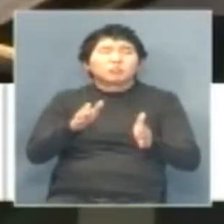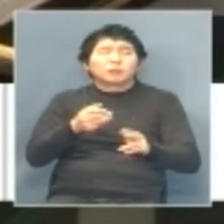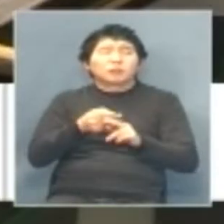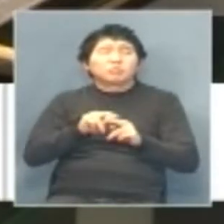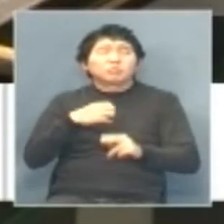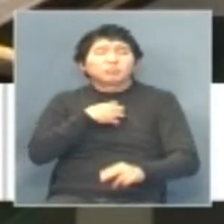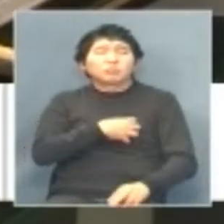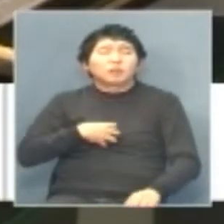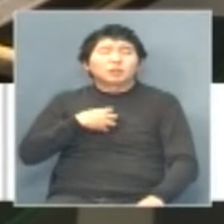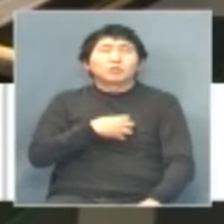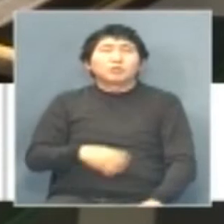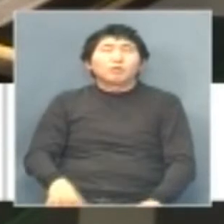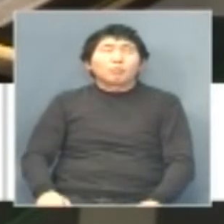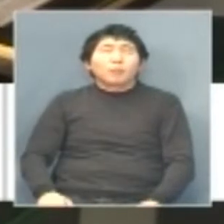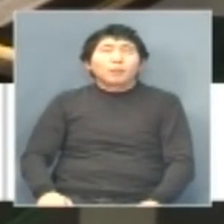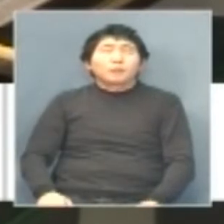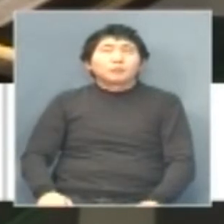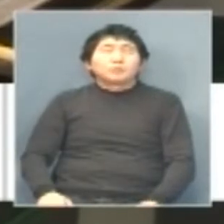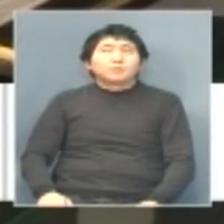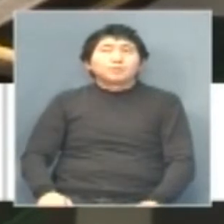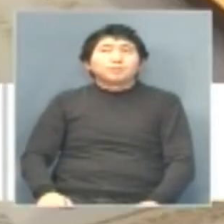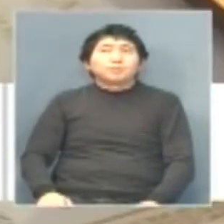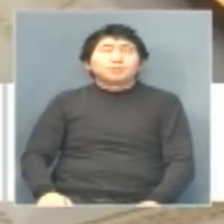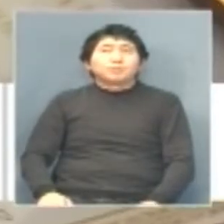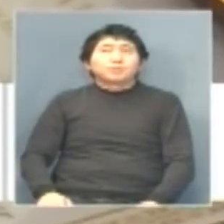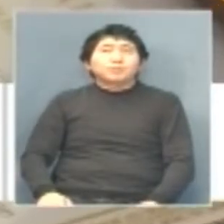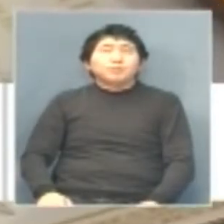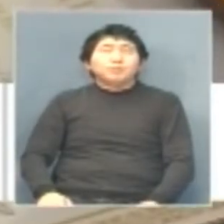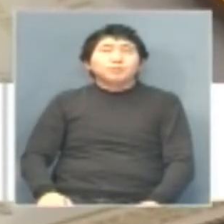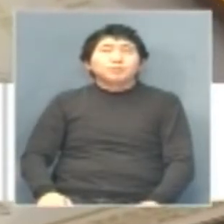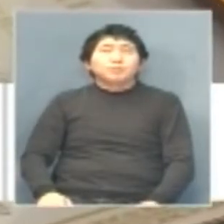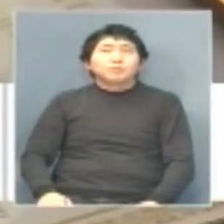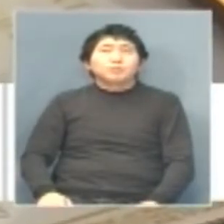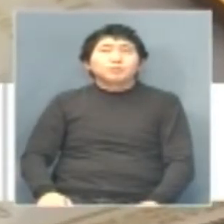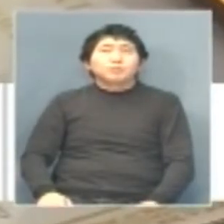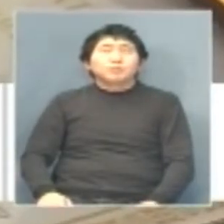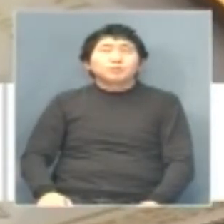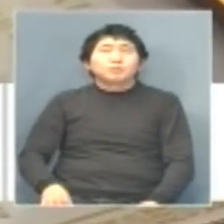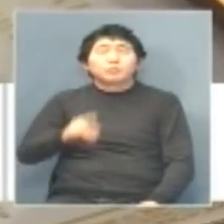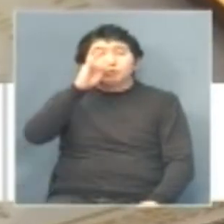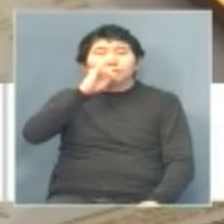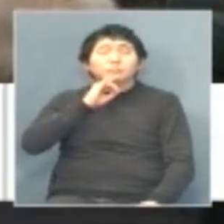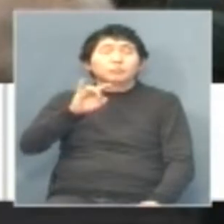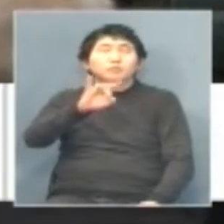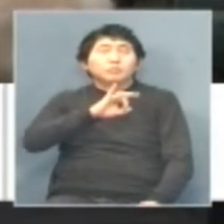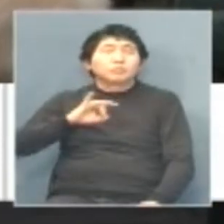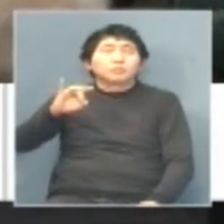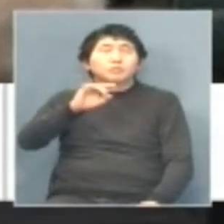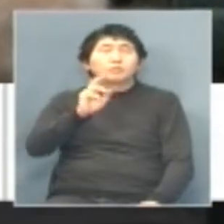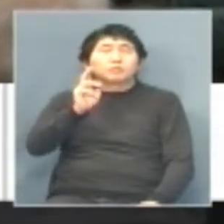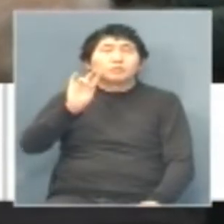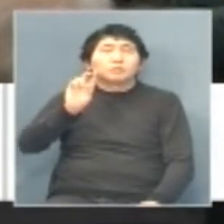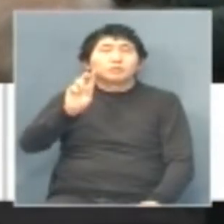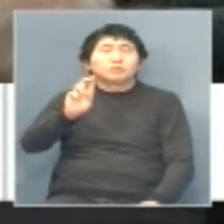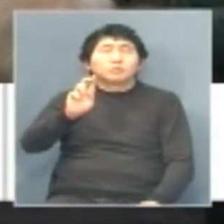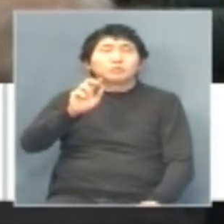үшін. Салтанат шара барысында отан алдындағы борышын мінсіз атқарып жүрген қызметкерлер Қазақстан Республикасы ұлттық қауіпсіздік комитетінің алғыс